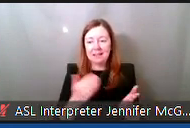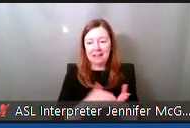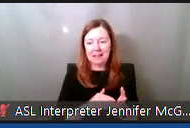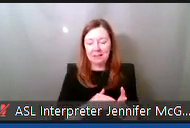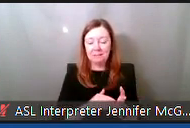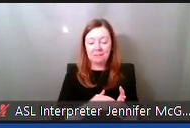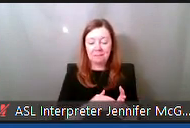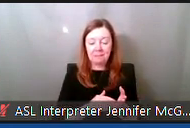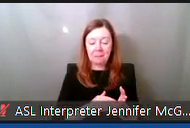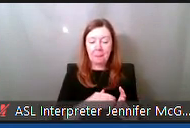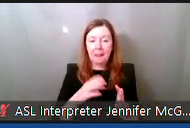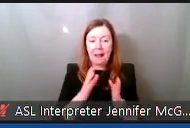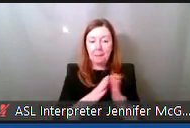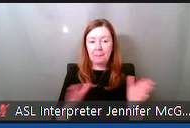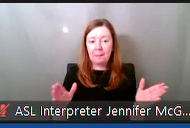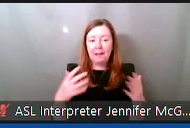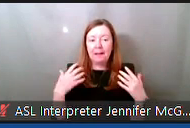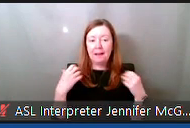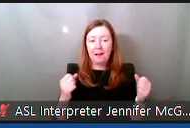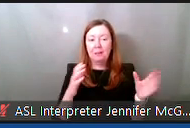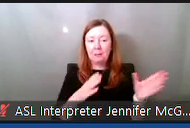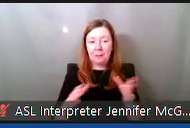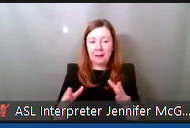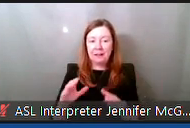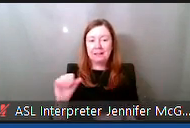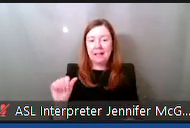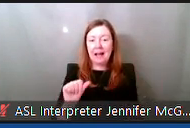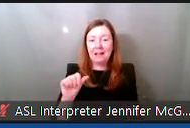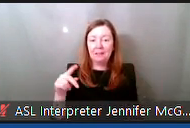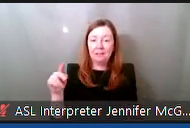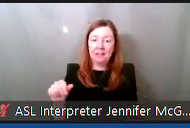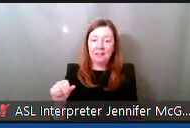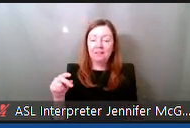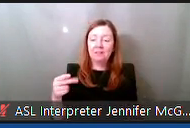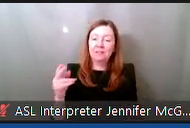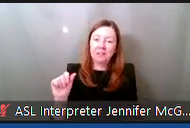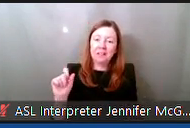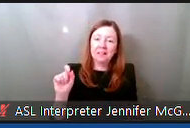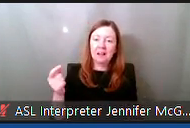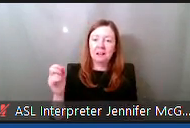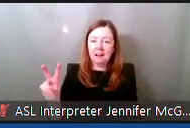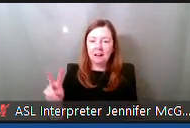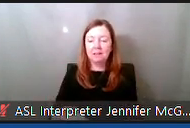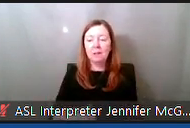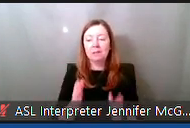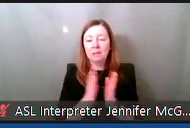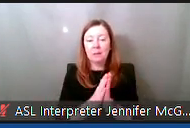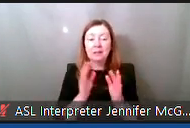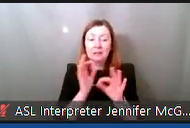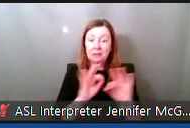大家可以来跟我们保持联系，去public health preparedness